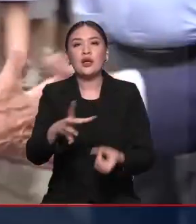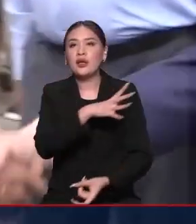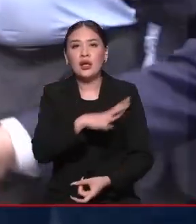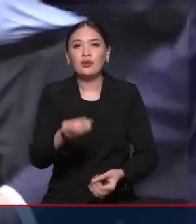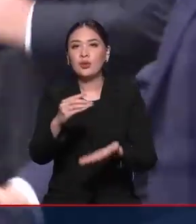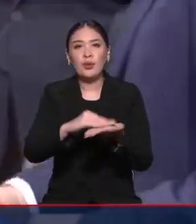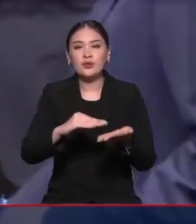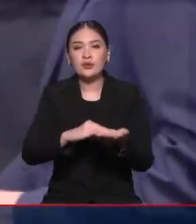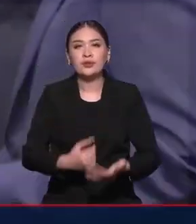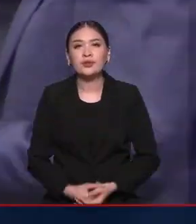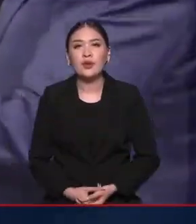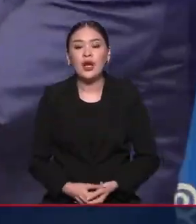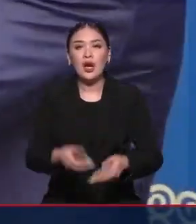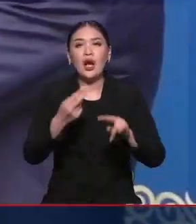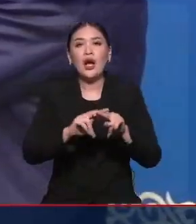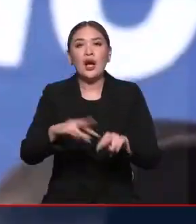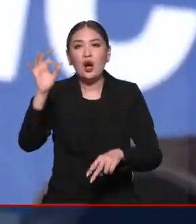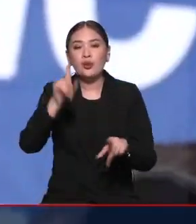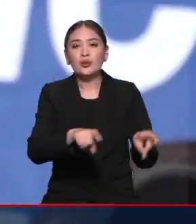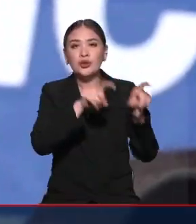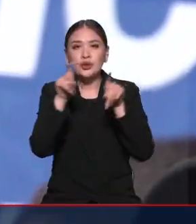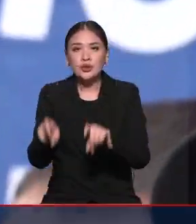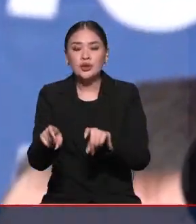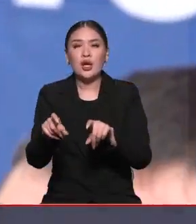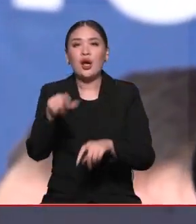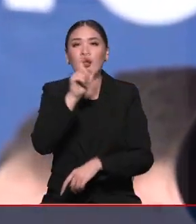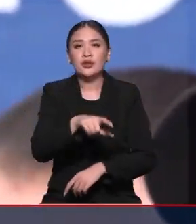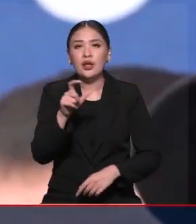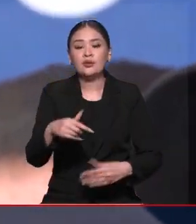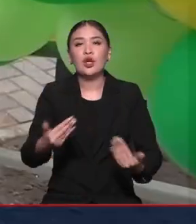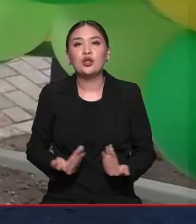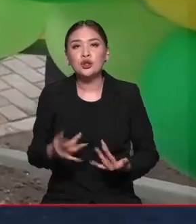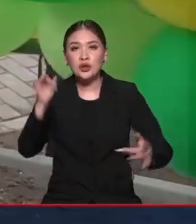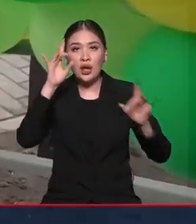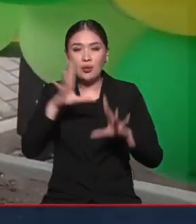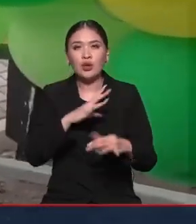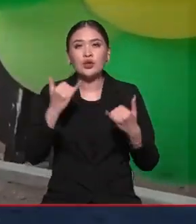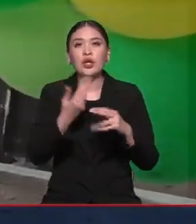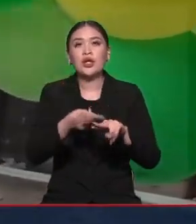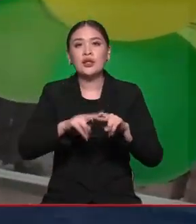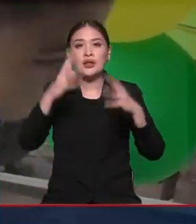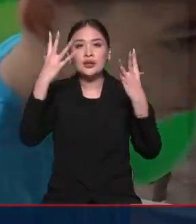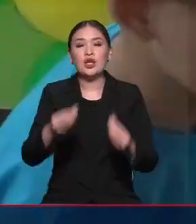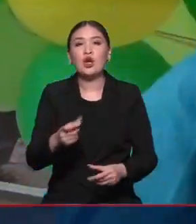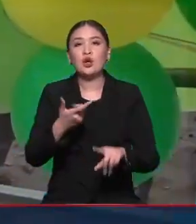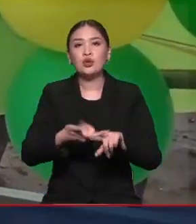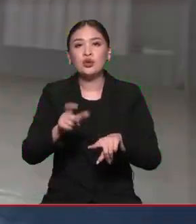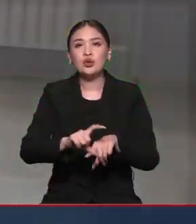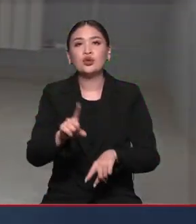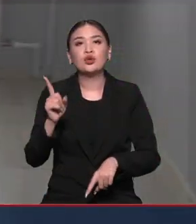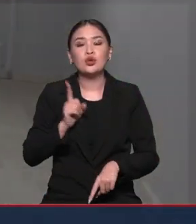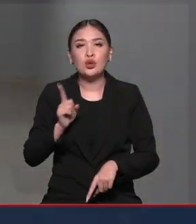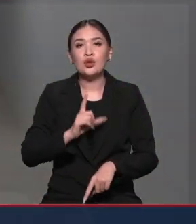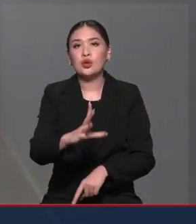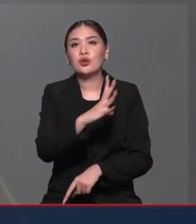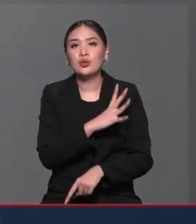туған туысты сағалап, бірі эвакуациялық пункті паналап келген саяжайлықтар бұл күнде тағатсыздана күткен. Оларға 9 қабатты үйден 2